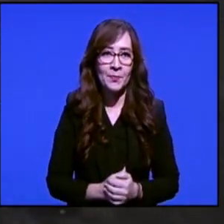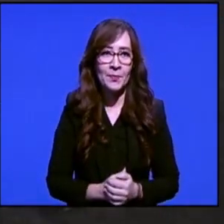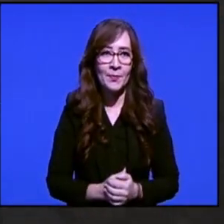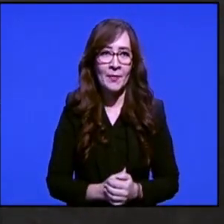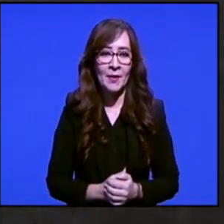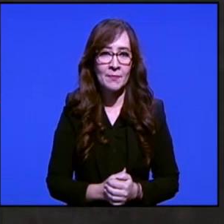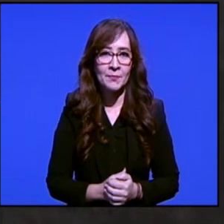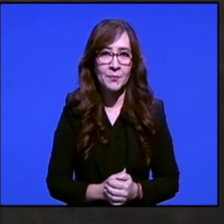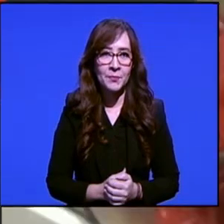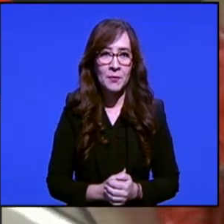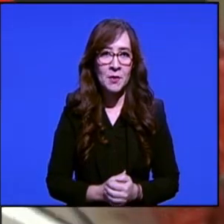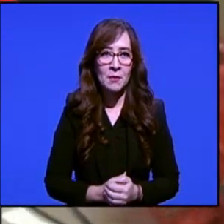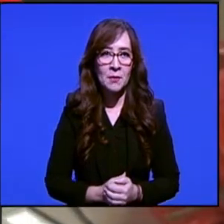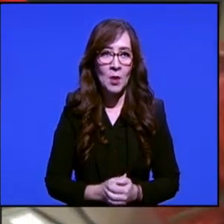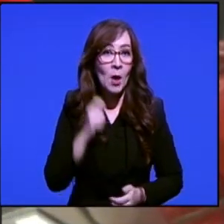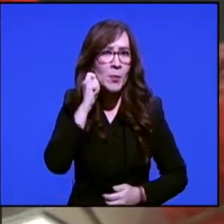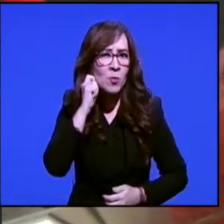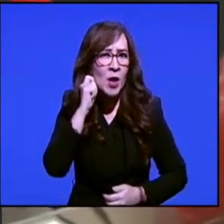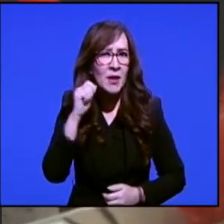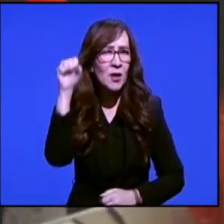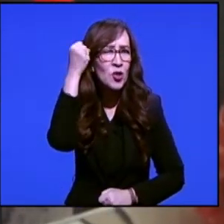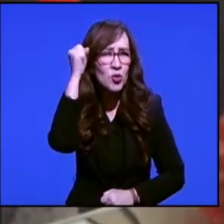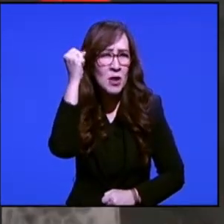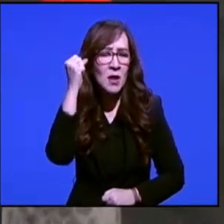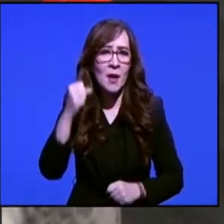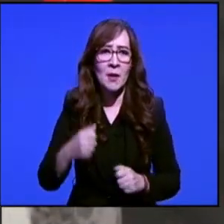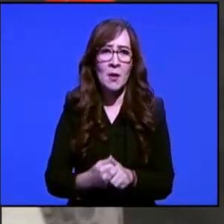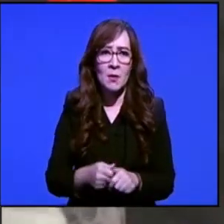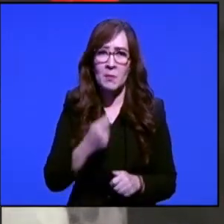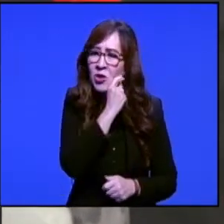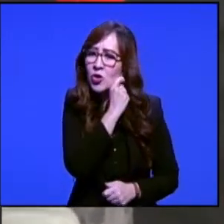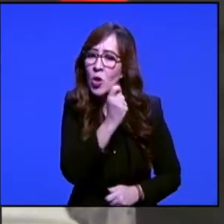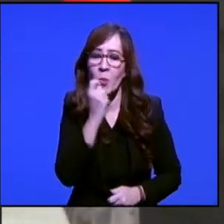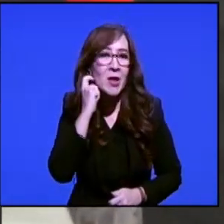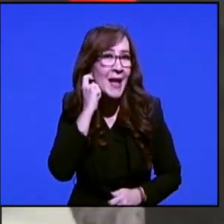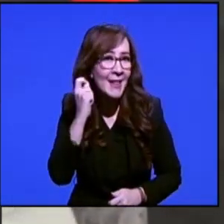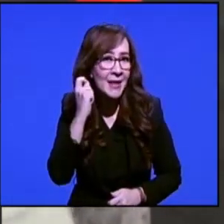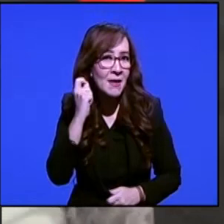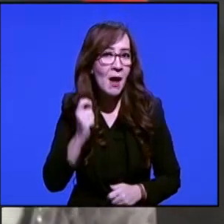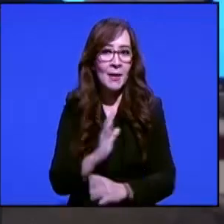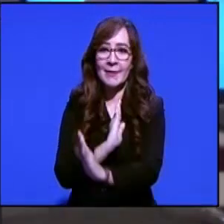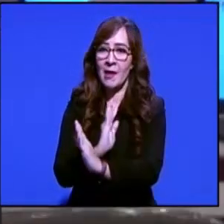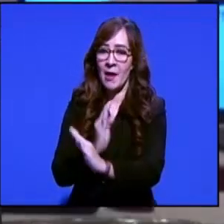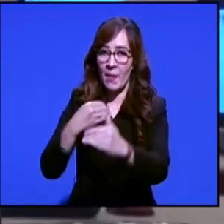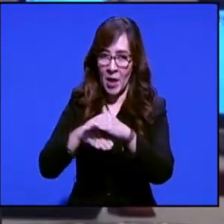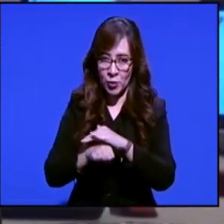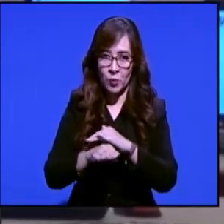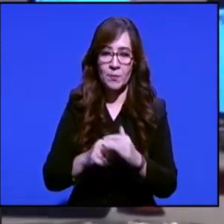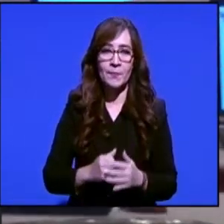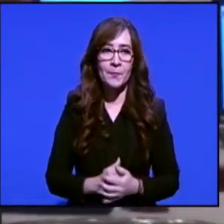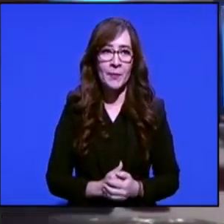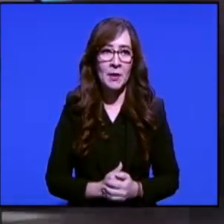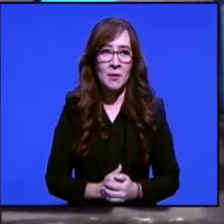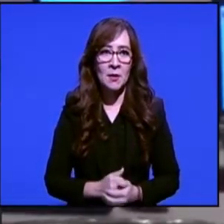ujian. Peserta perempuan yang tidak bisa membuka antingnya tertahan di luar ruang ujian. Tes CPNS di lokasi ini sempat diwarnai dengan